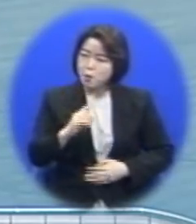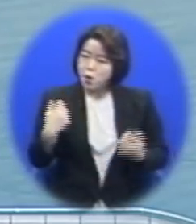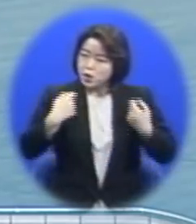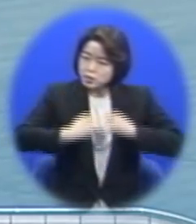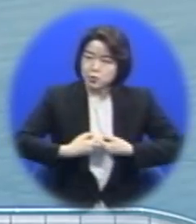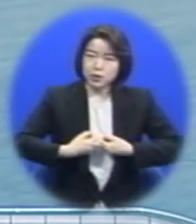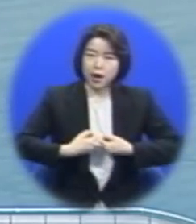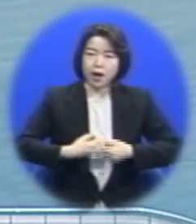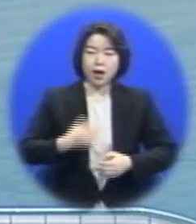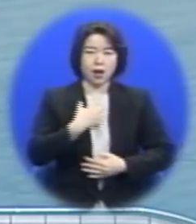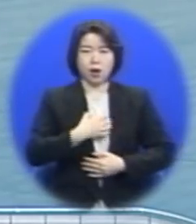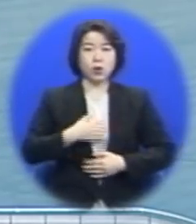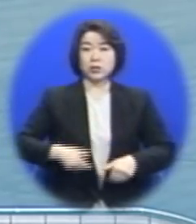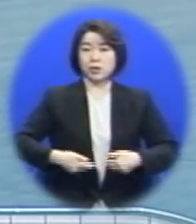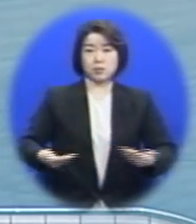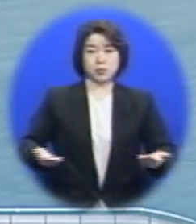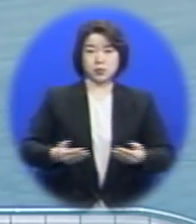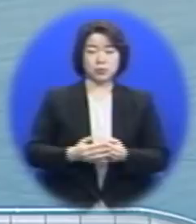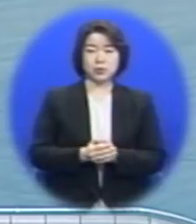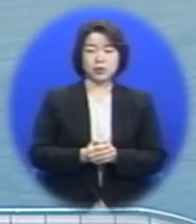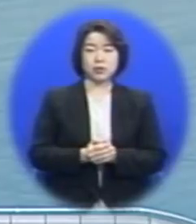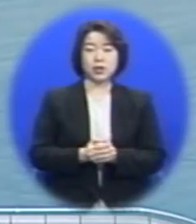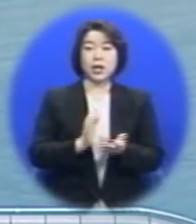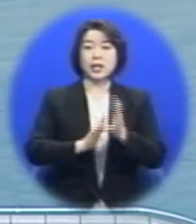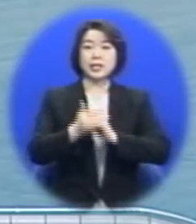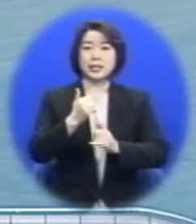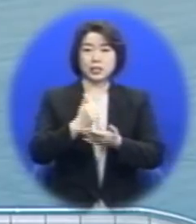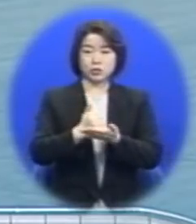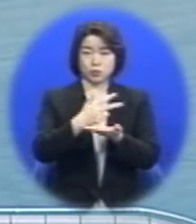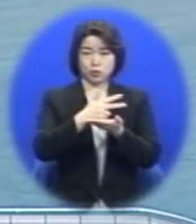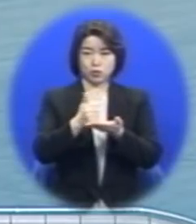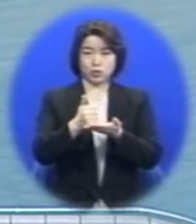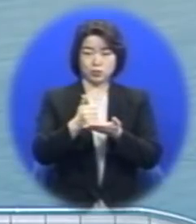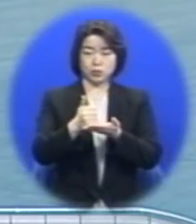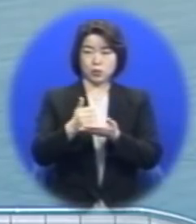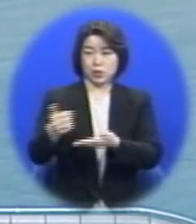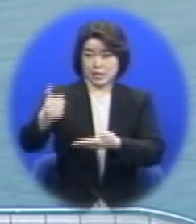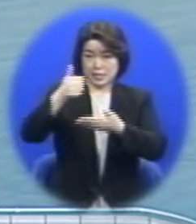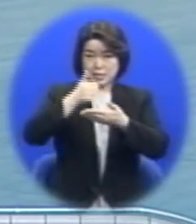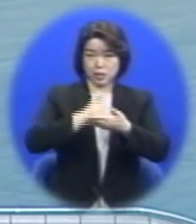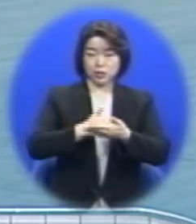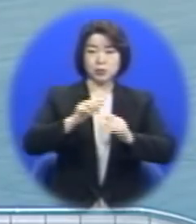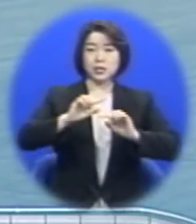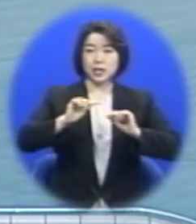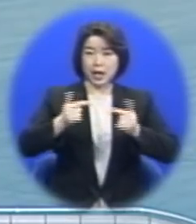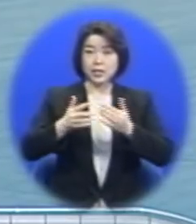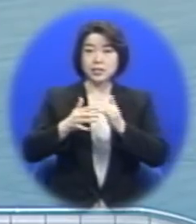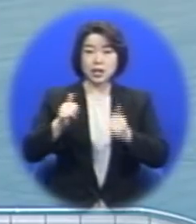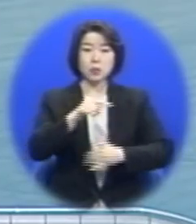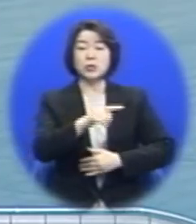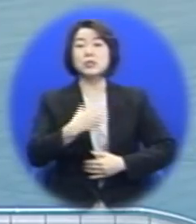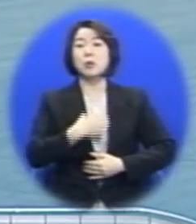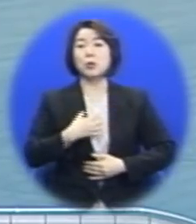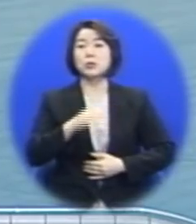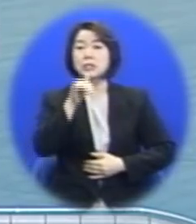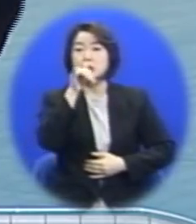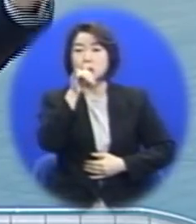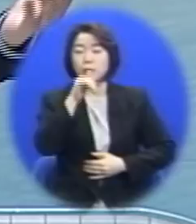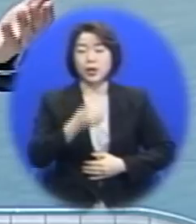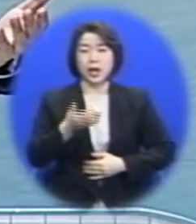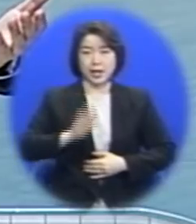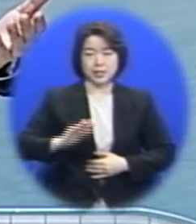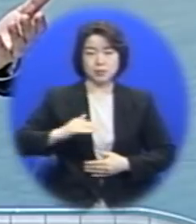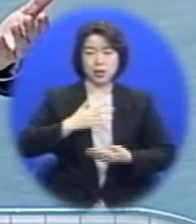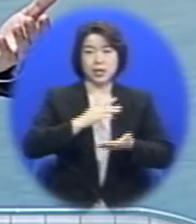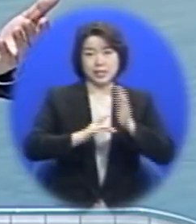입을까 걱정할 필요가 없습니다. 예수님을 주님으로 영접하지 않은 사람은 그 걱정하고 살아야 되지만 예수님이